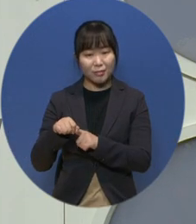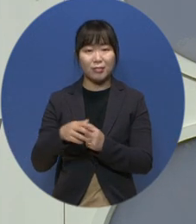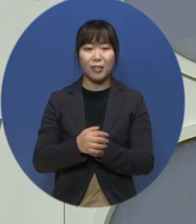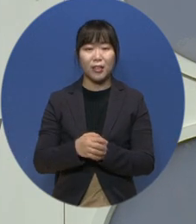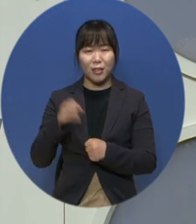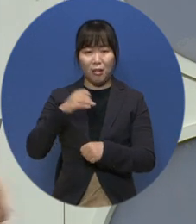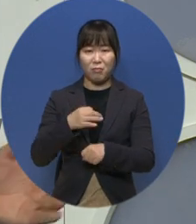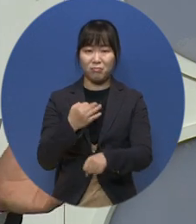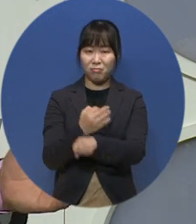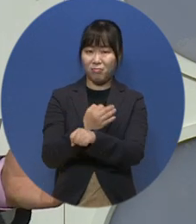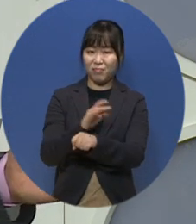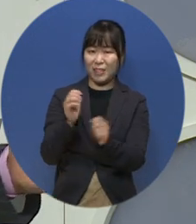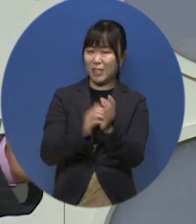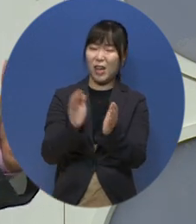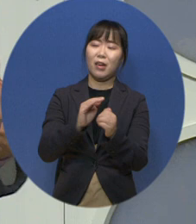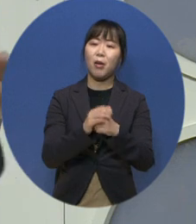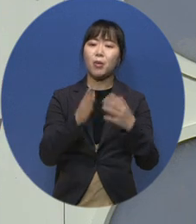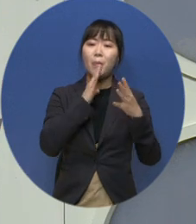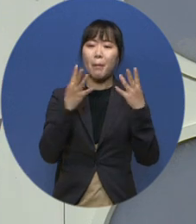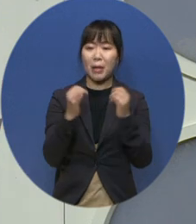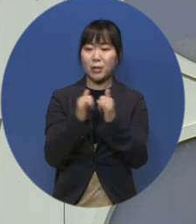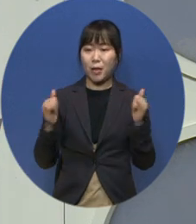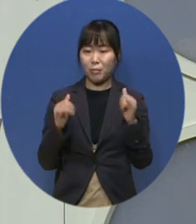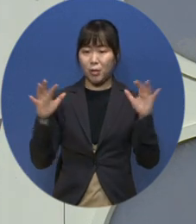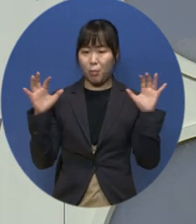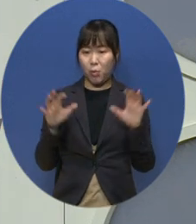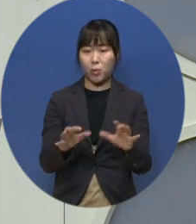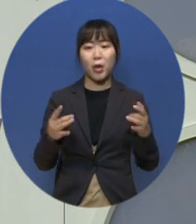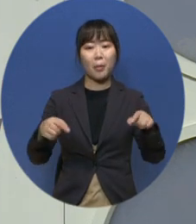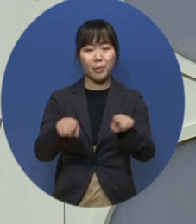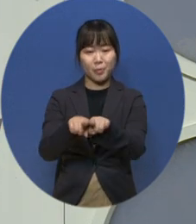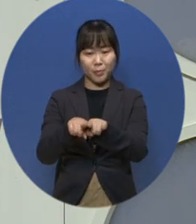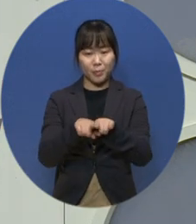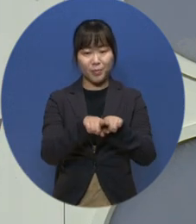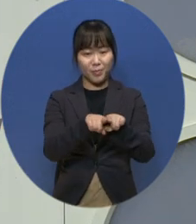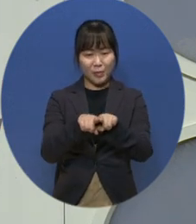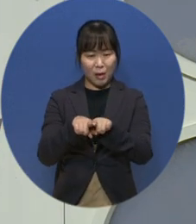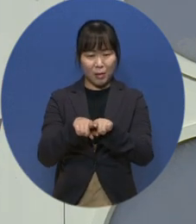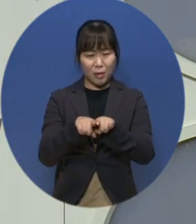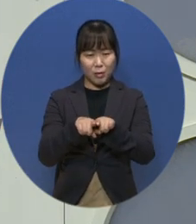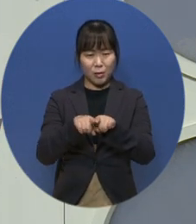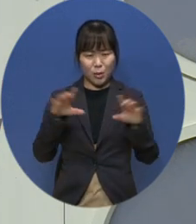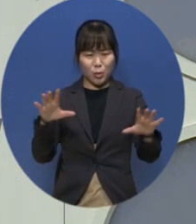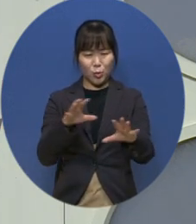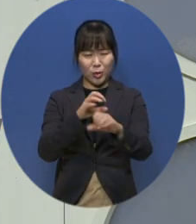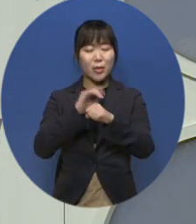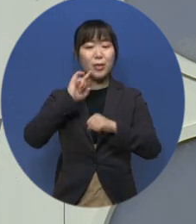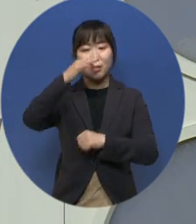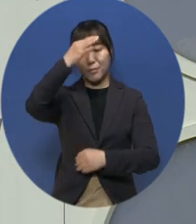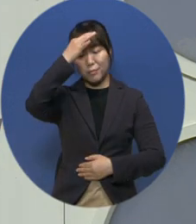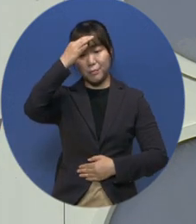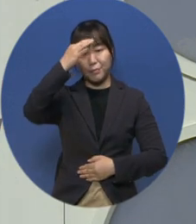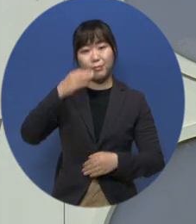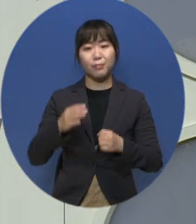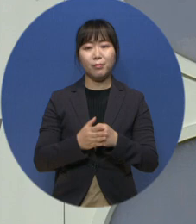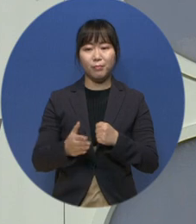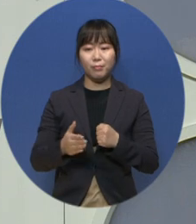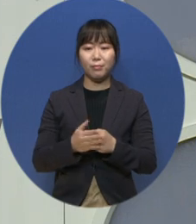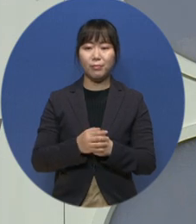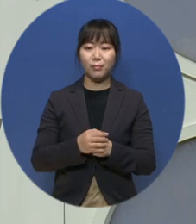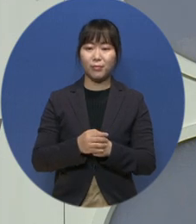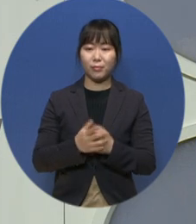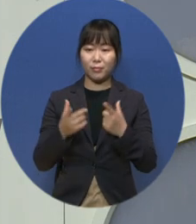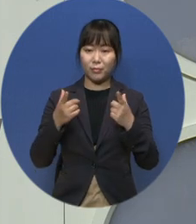단순한 작업이 아니고 많은 분야의 사람들이 모여서 하는 그런 총체적인 예술이잖아요. 그러니까 이런